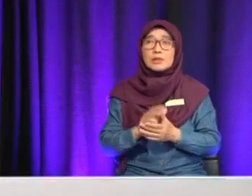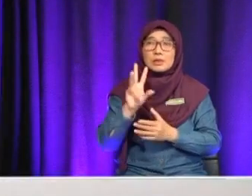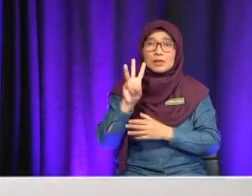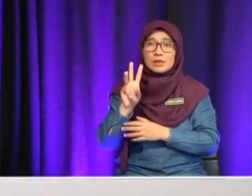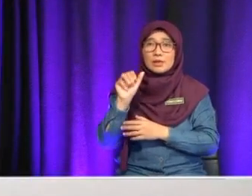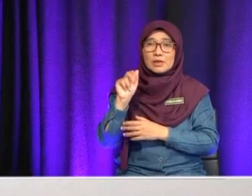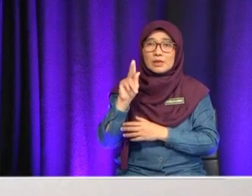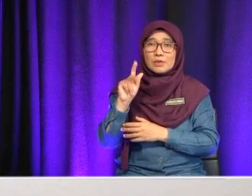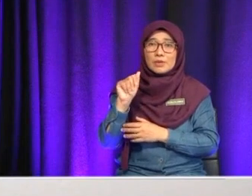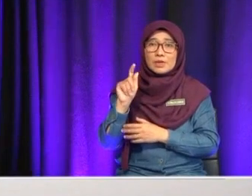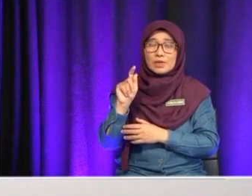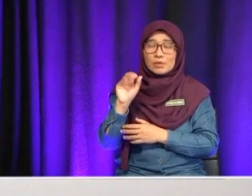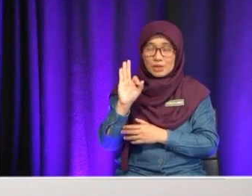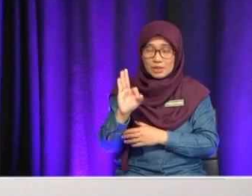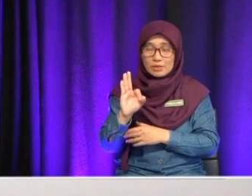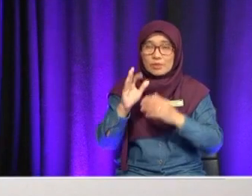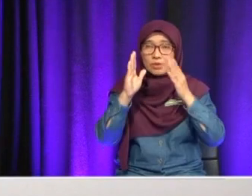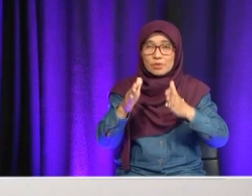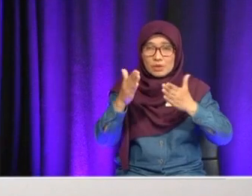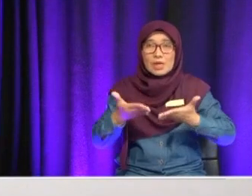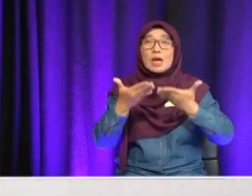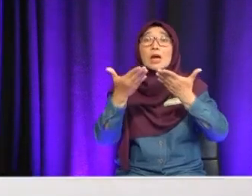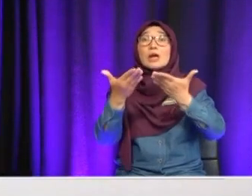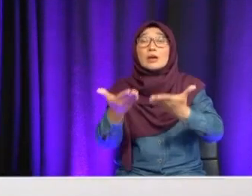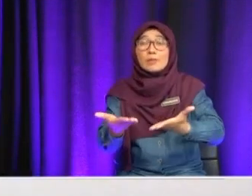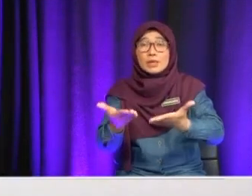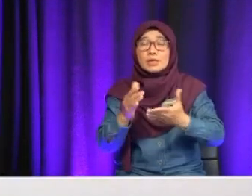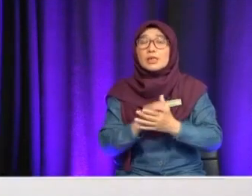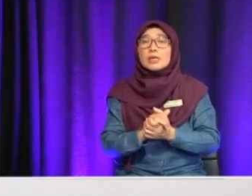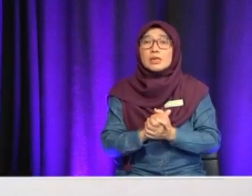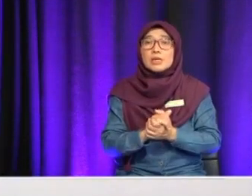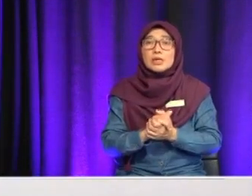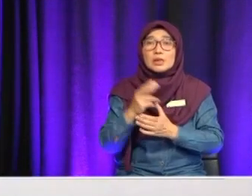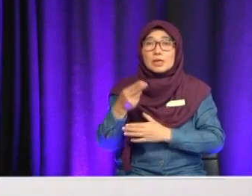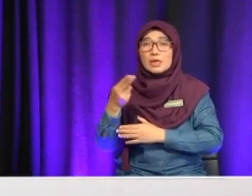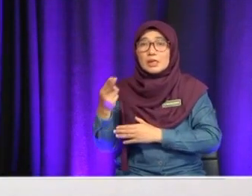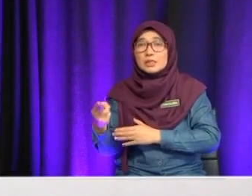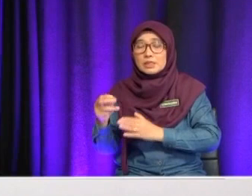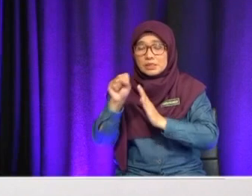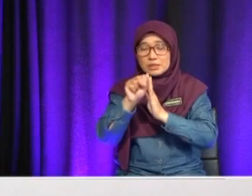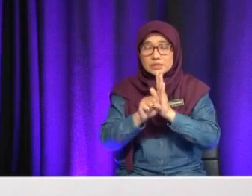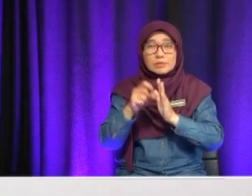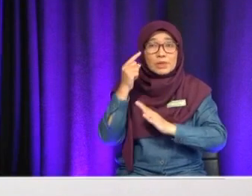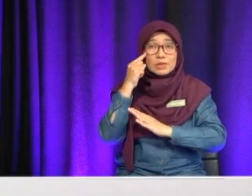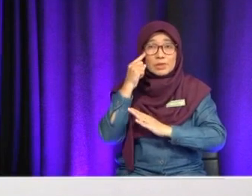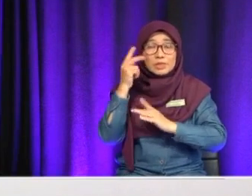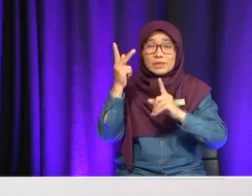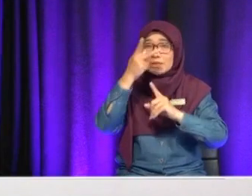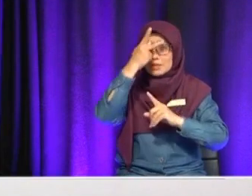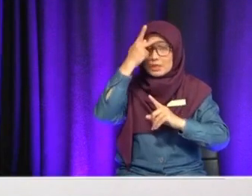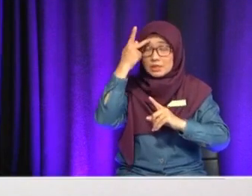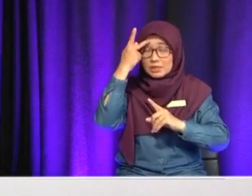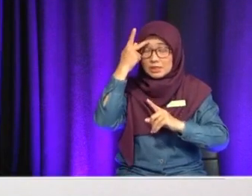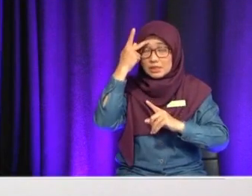wakaf daripada mula harta diwakafkan semata-mata kerana Allah SWT. Harta tersebut tidak boleh diambil balik